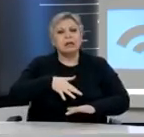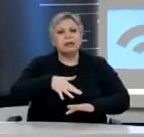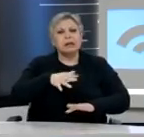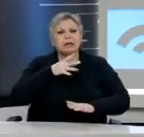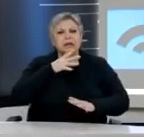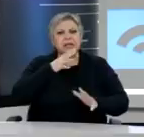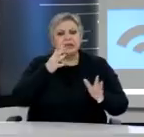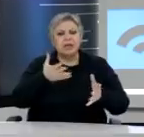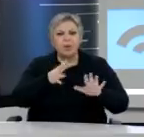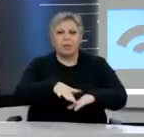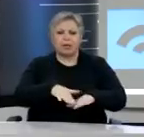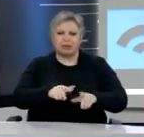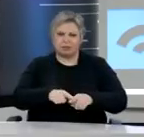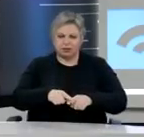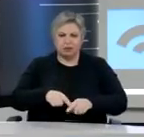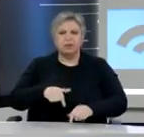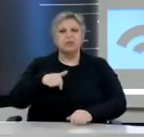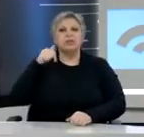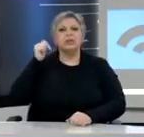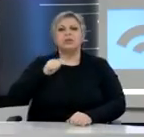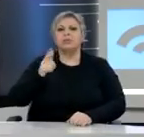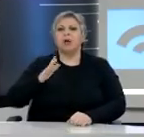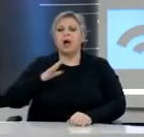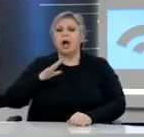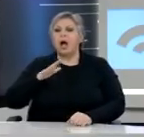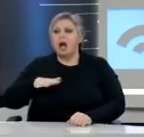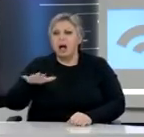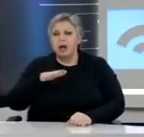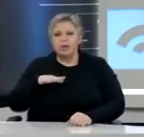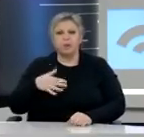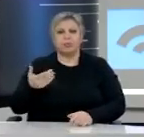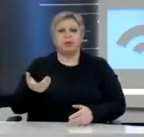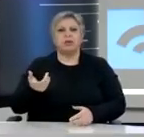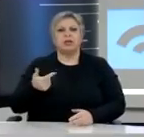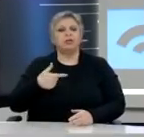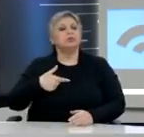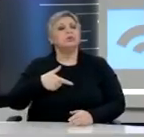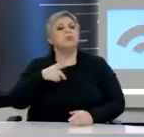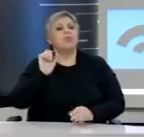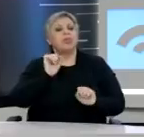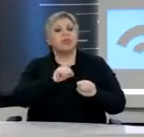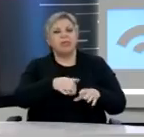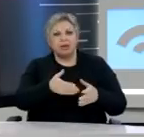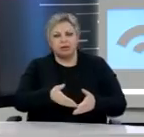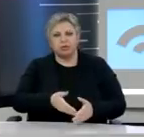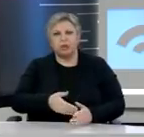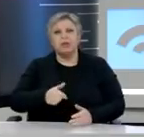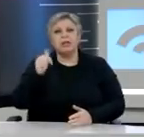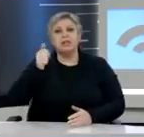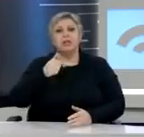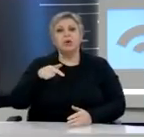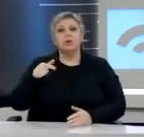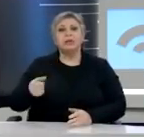οι δημοσκοπήσεις που παρουσιάζουν τα μέσα ενημέρωσης που σας στηρίζουν είναι 10, 15 μονάδες, 20, 30, πόσες μονάδες διαφορά. Γιατί